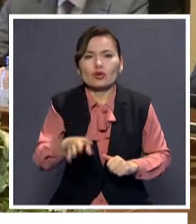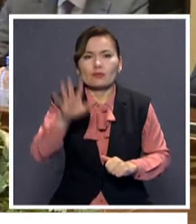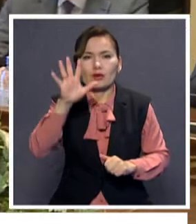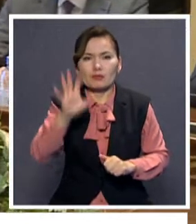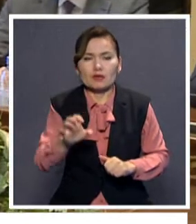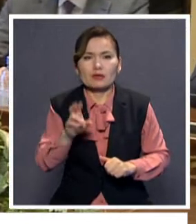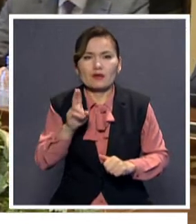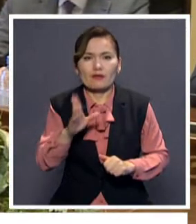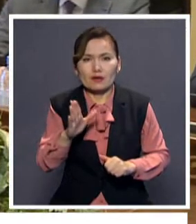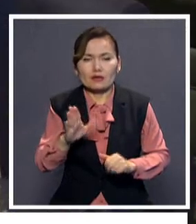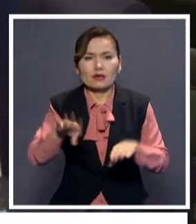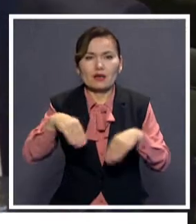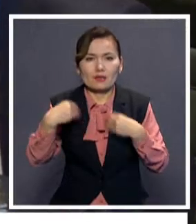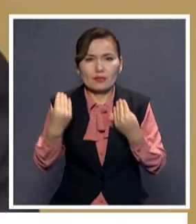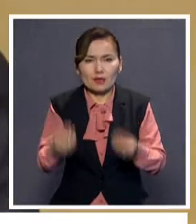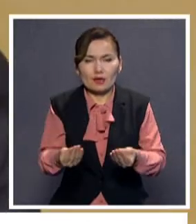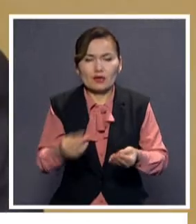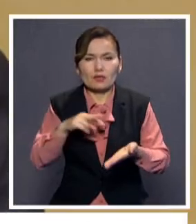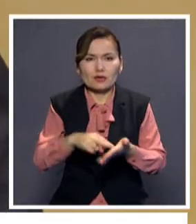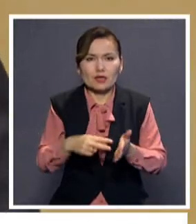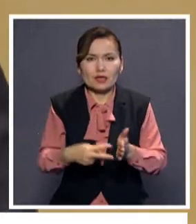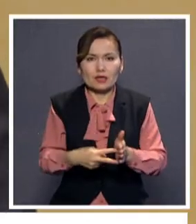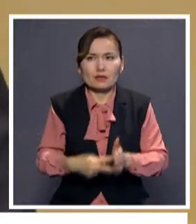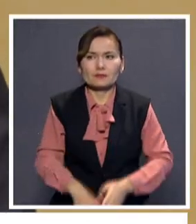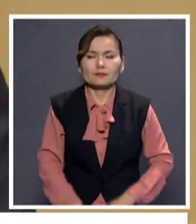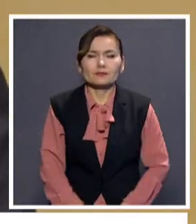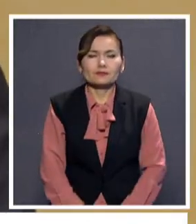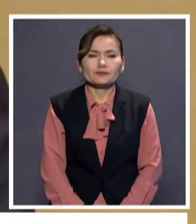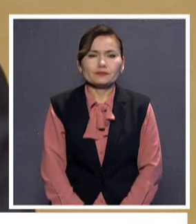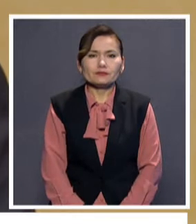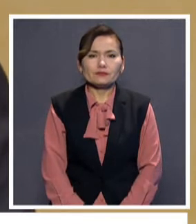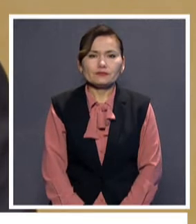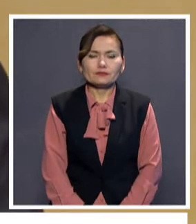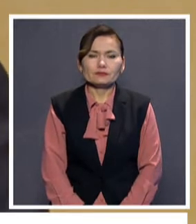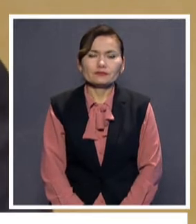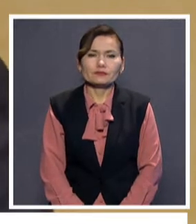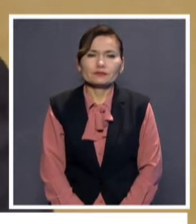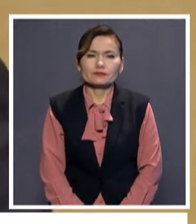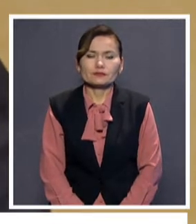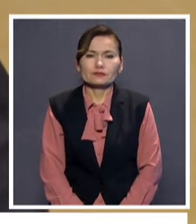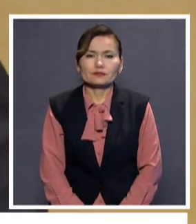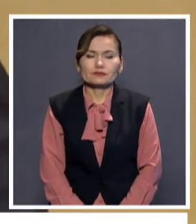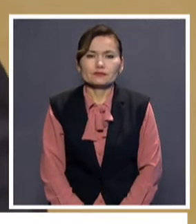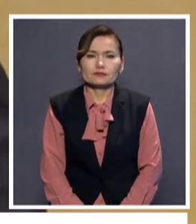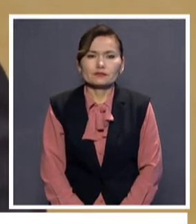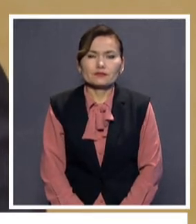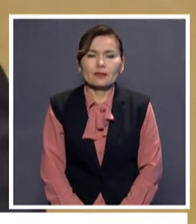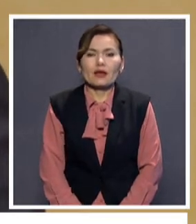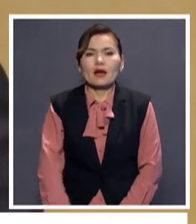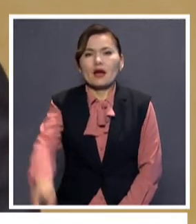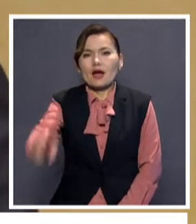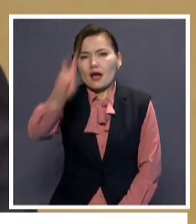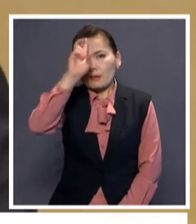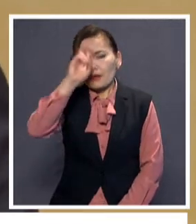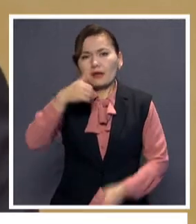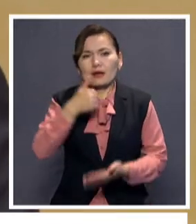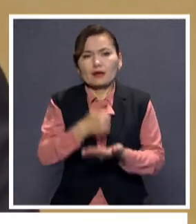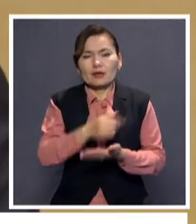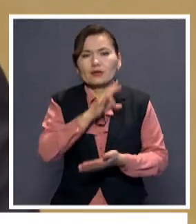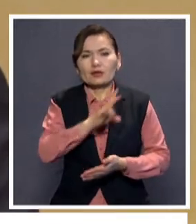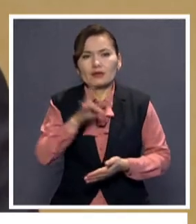межеленген. Глобальная задача поставлена главой государства по созданию комфортной среды проживания. Мемлекет басшысының өз